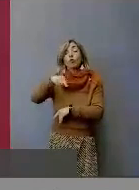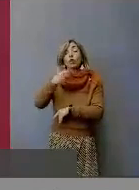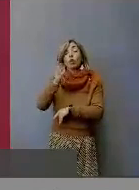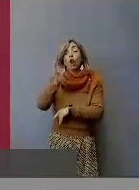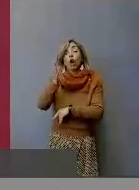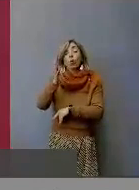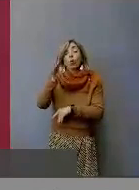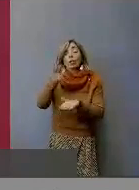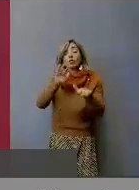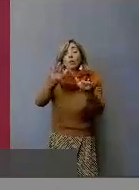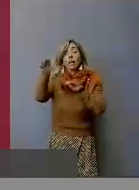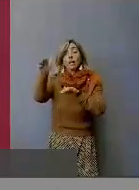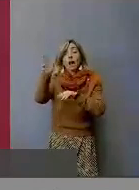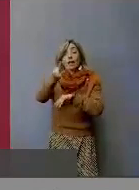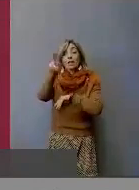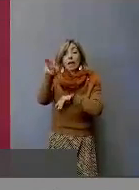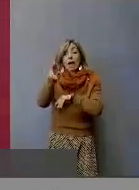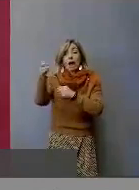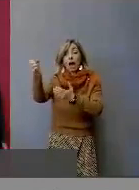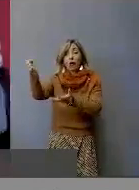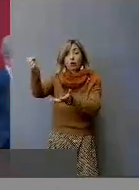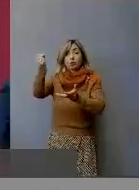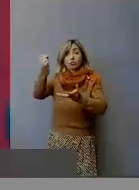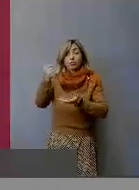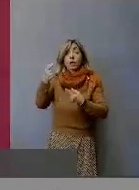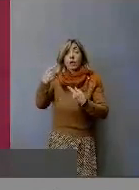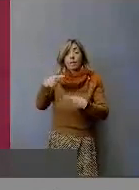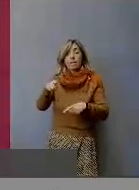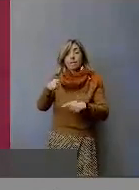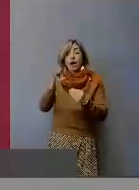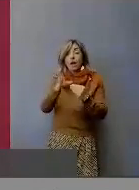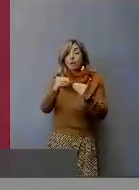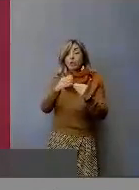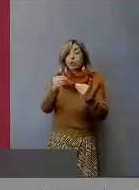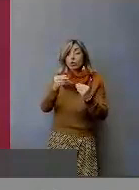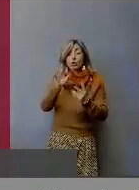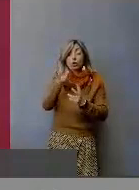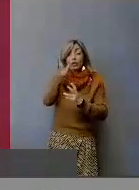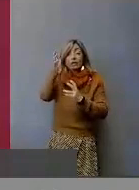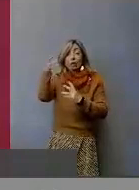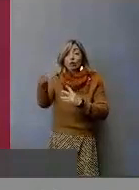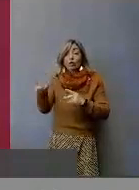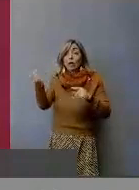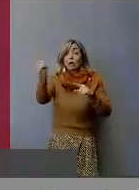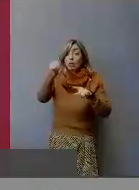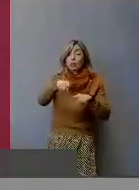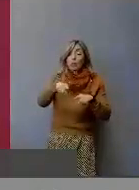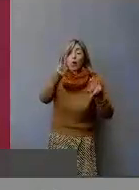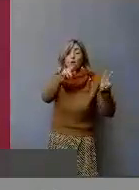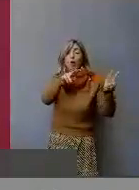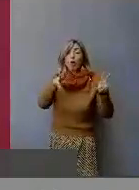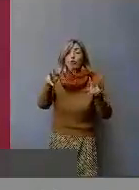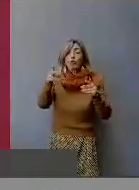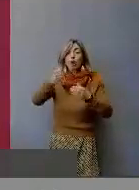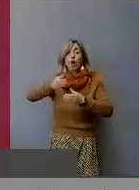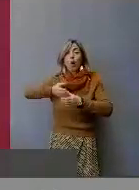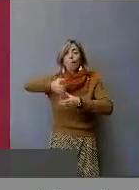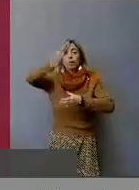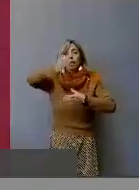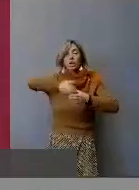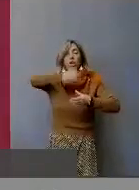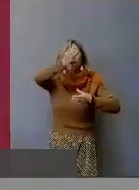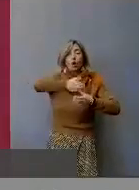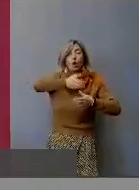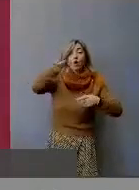ma parla anche di monitorare il rafforzamento dei piloni e altri misure antisismiche che rientrano anche nella delle opere di demolizione